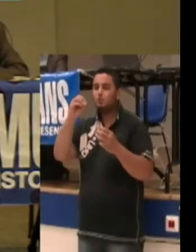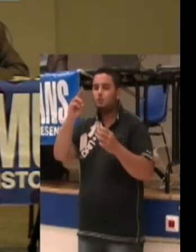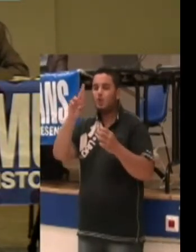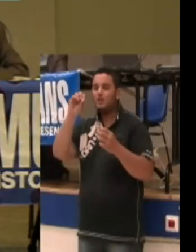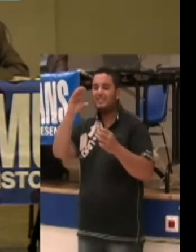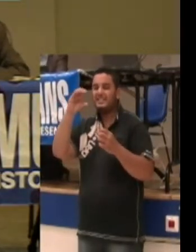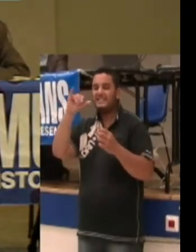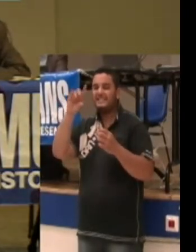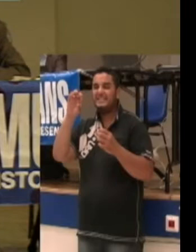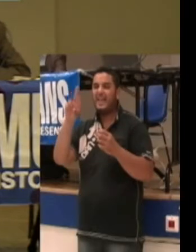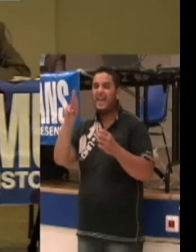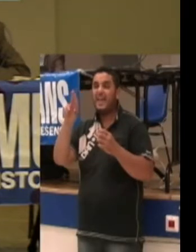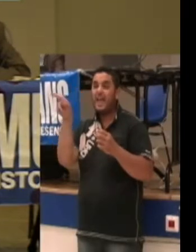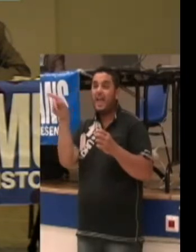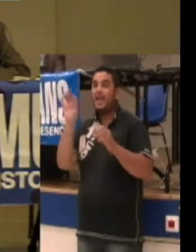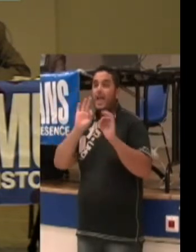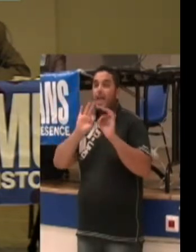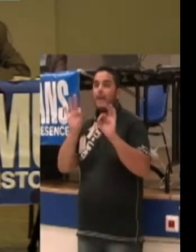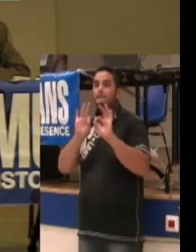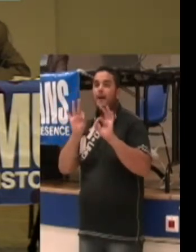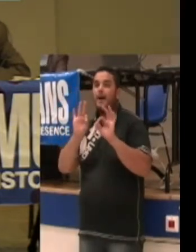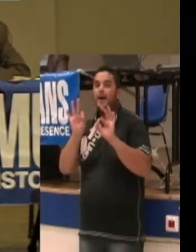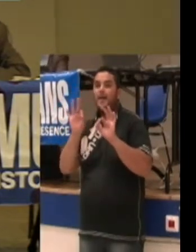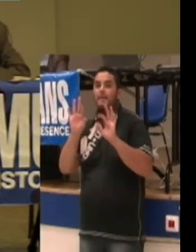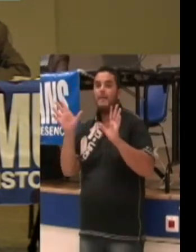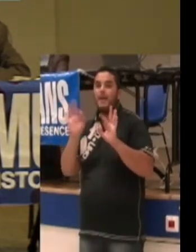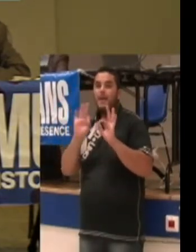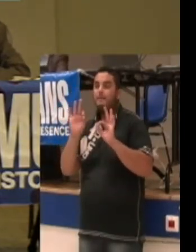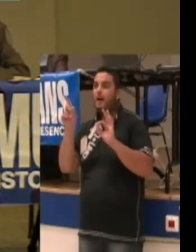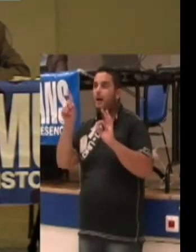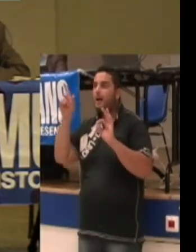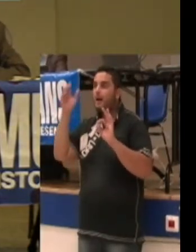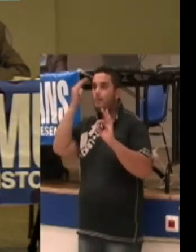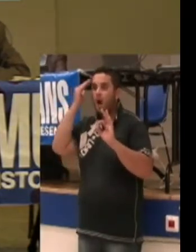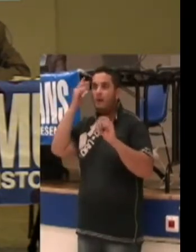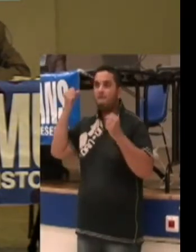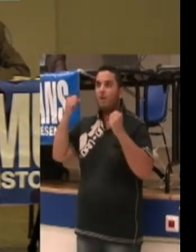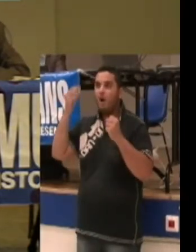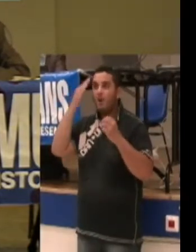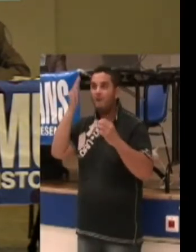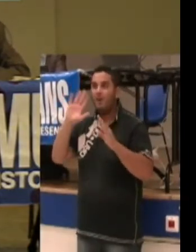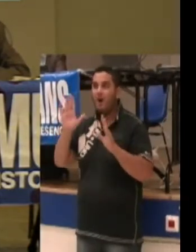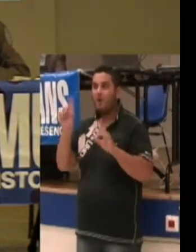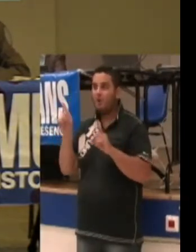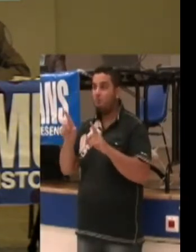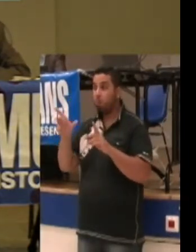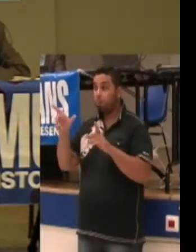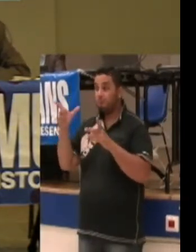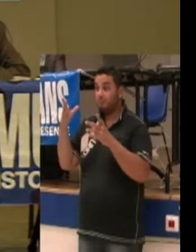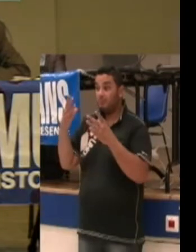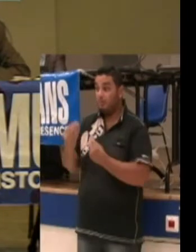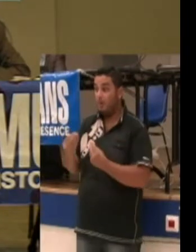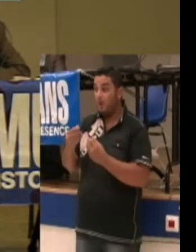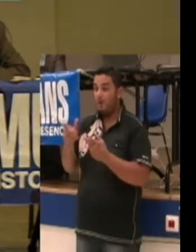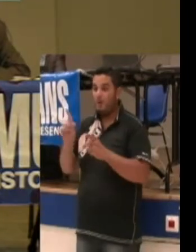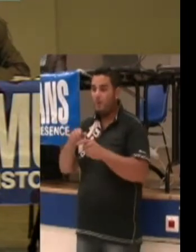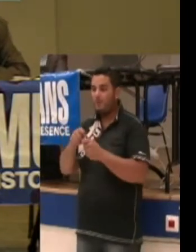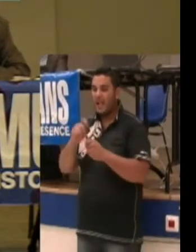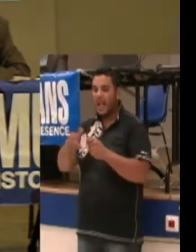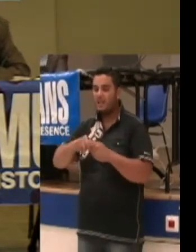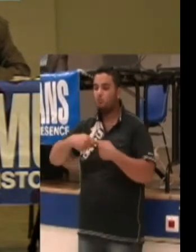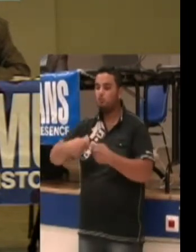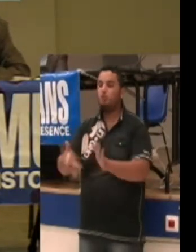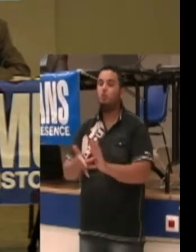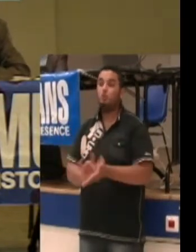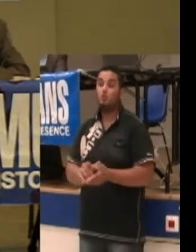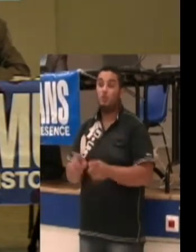qu'il nous dit aujourd'hui? Les sorciers, ils ont jeté leur canne. Est-ce que nous avons jeté notre canne? Le problème,